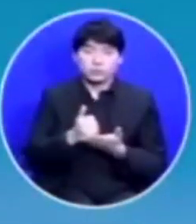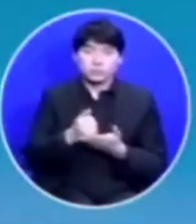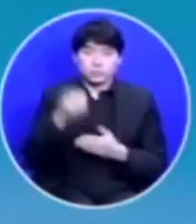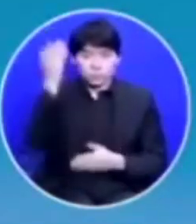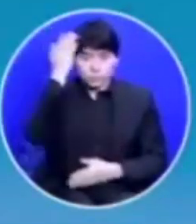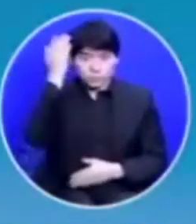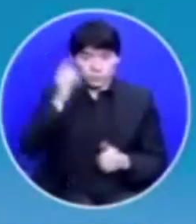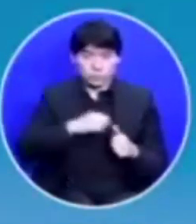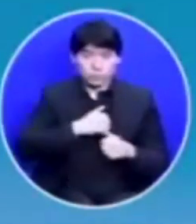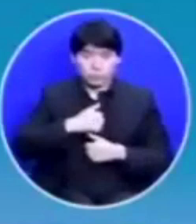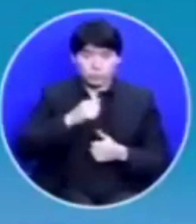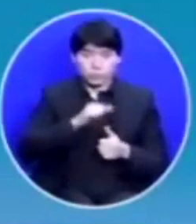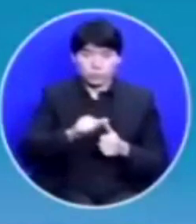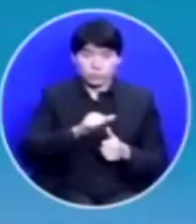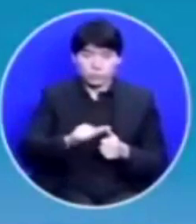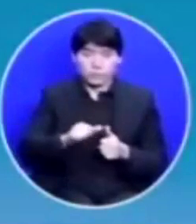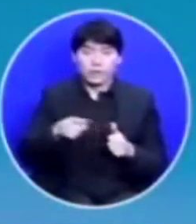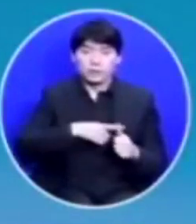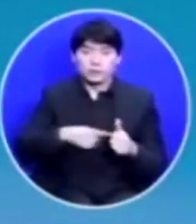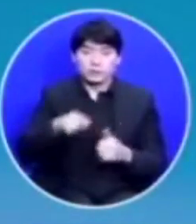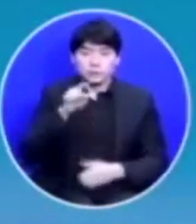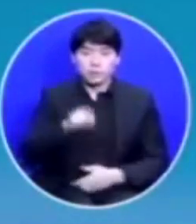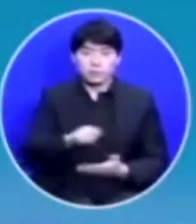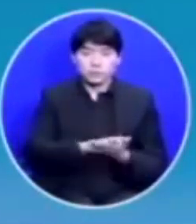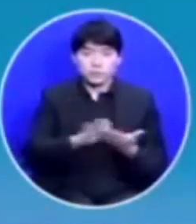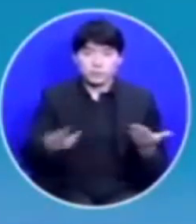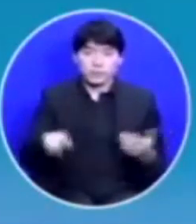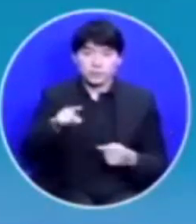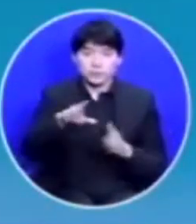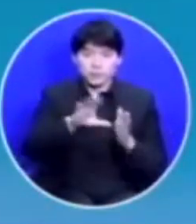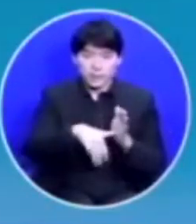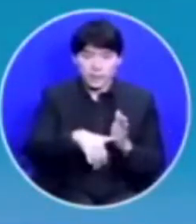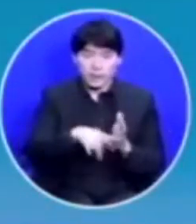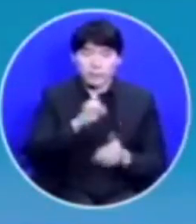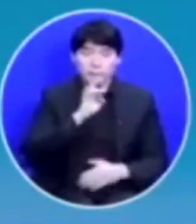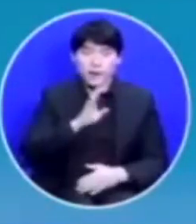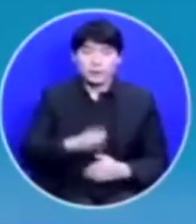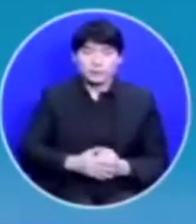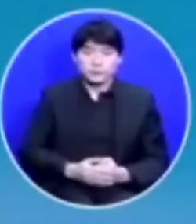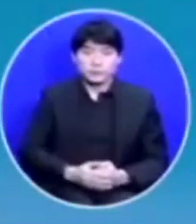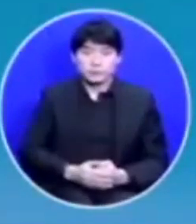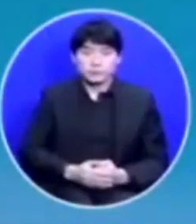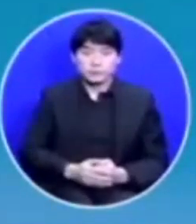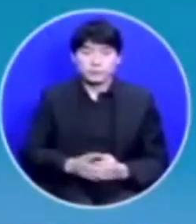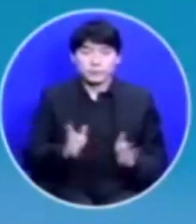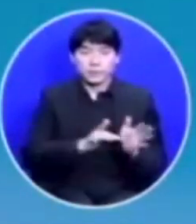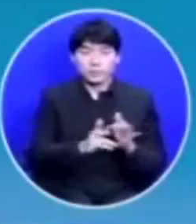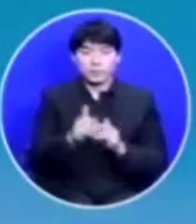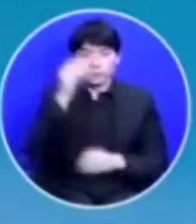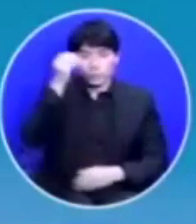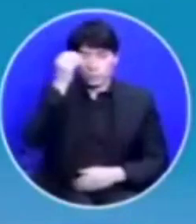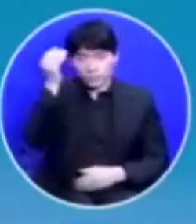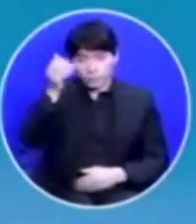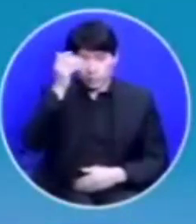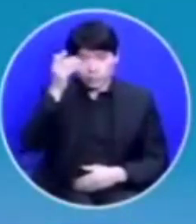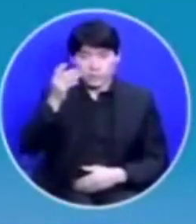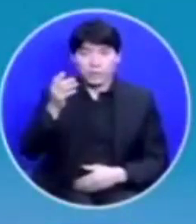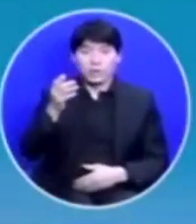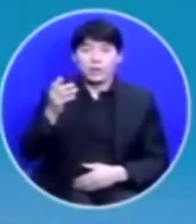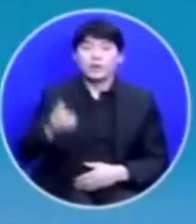아이들에게 가르치는 것이 그 때만 성령의 역사가 일어납니다 용의 싸움